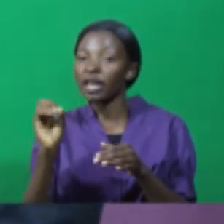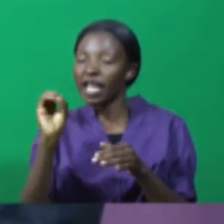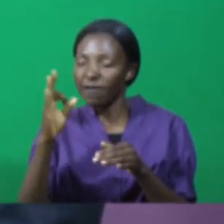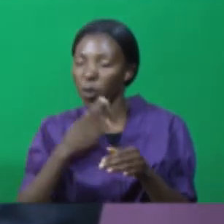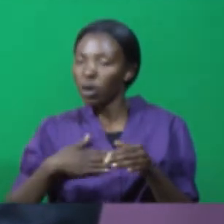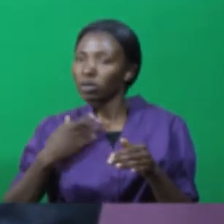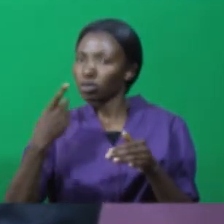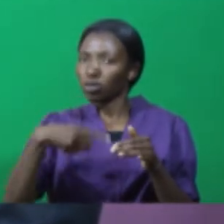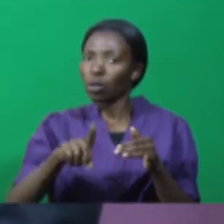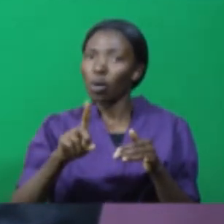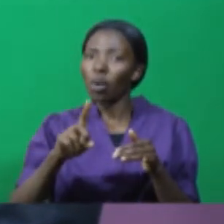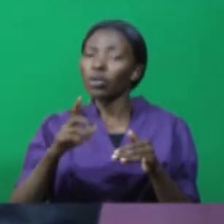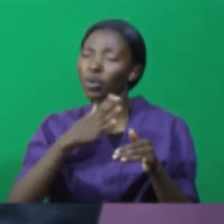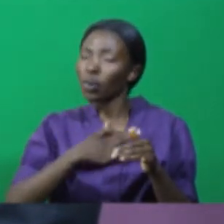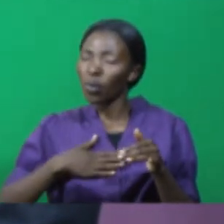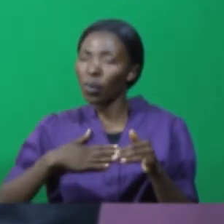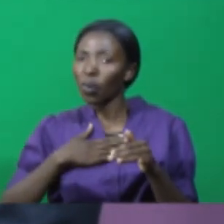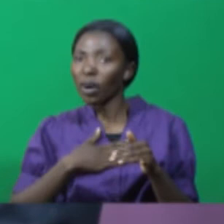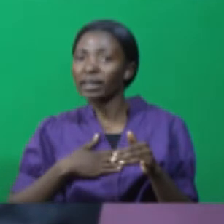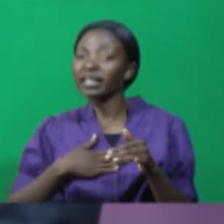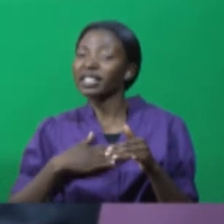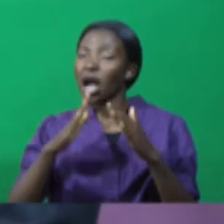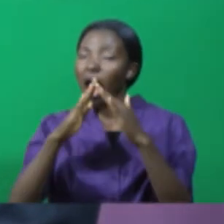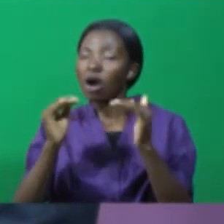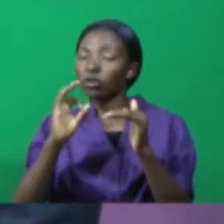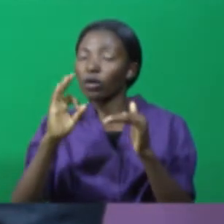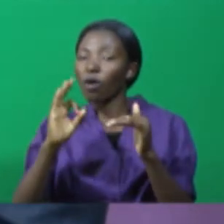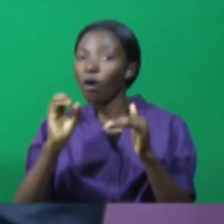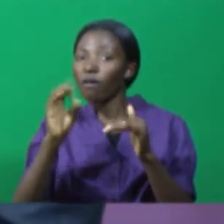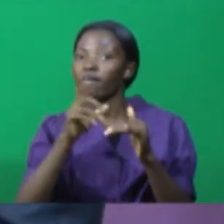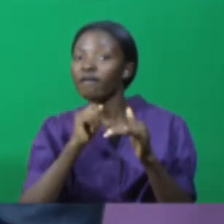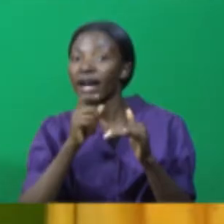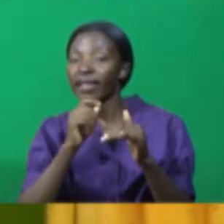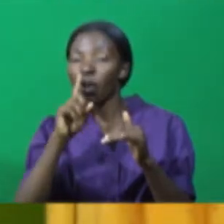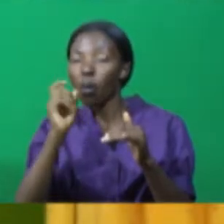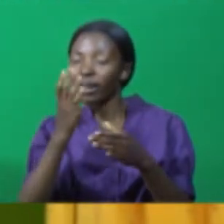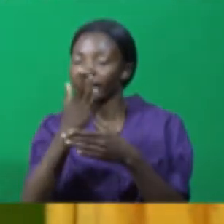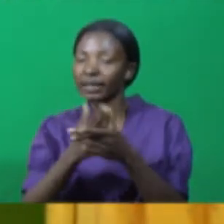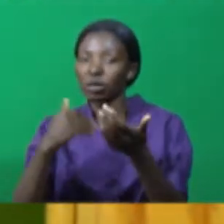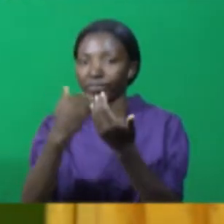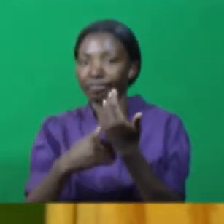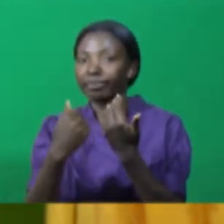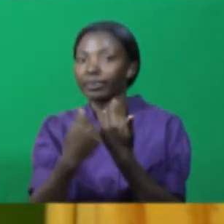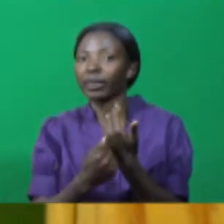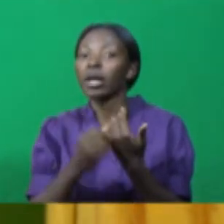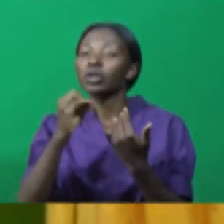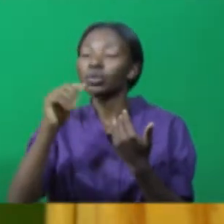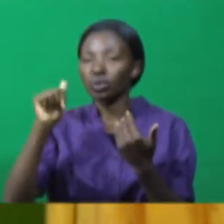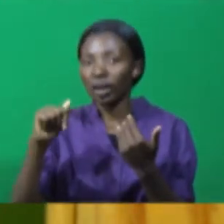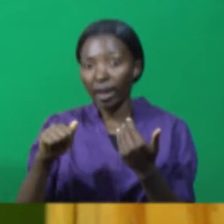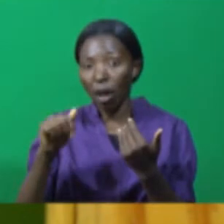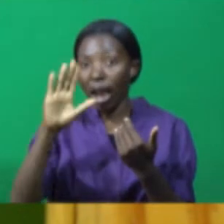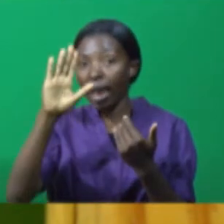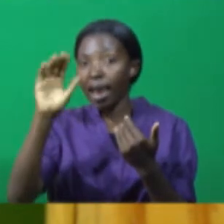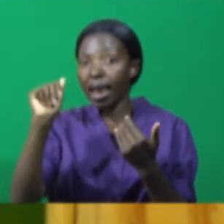ako zvawakanga uchishuwa zvikuru imba yababa vako. Wagobire iko vaMwari vangu. Unaona Labhani ari kuteera Jacob haina